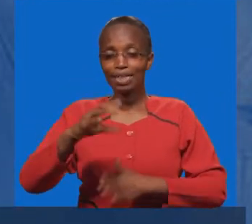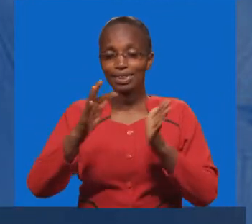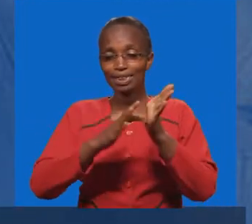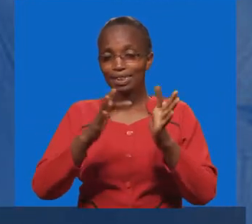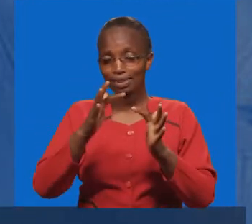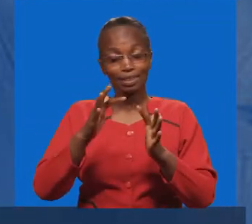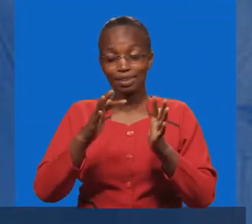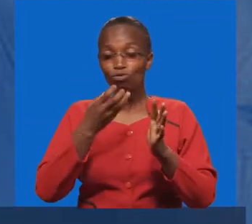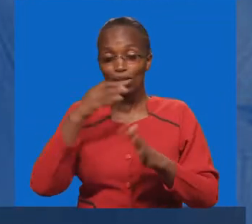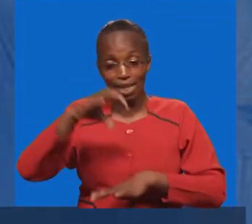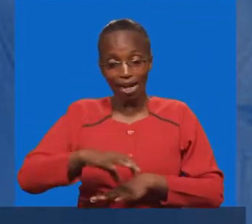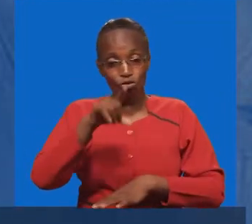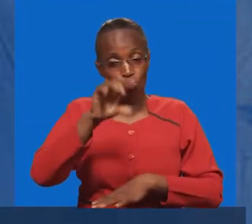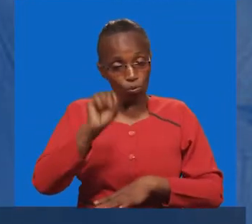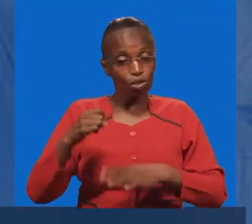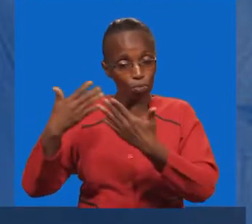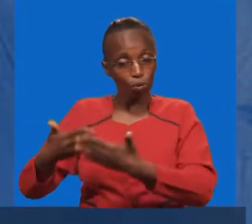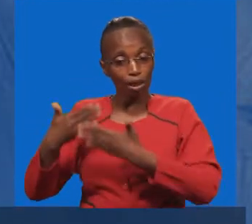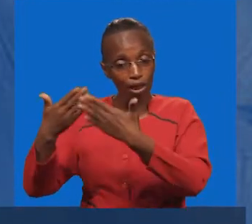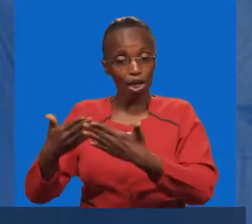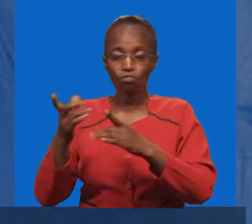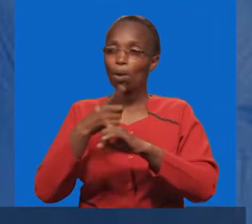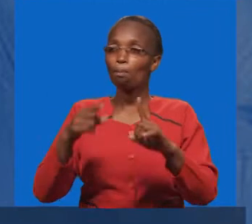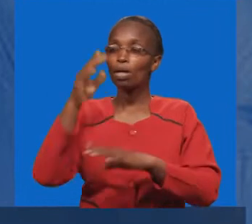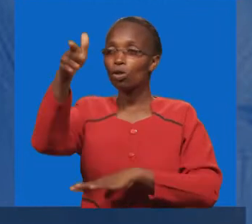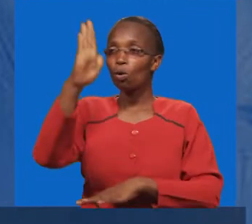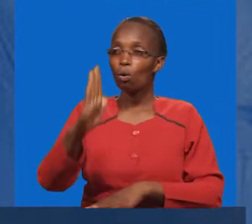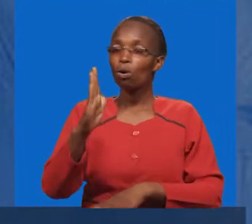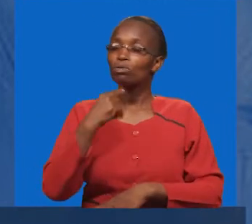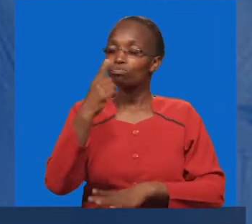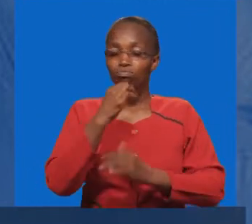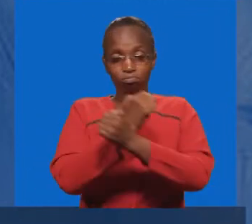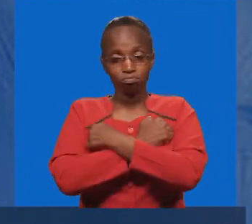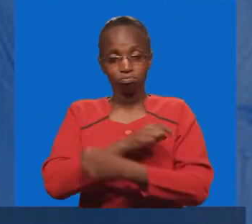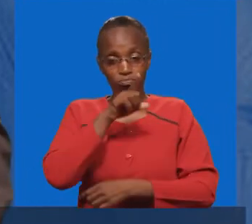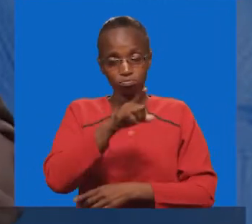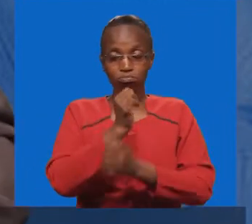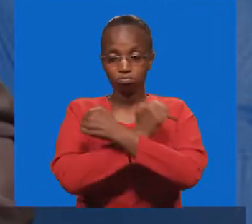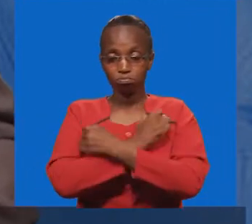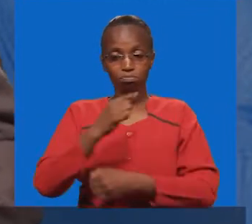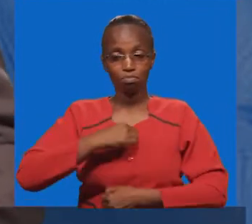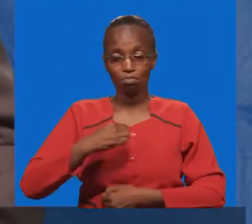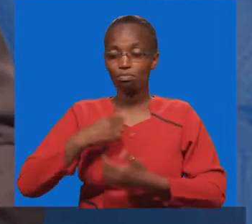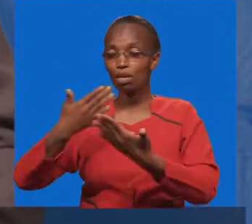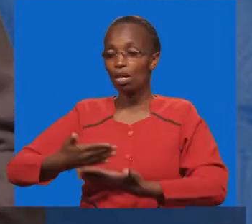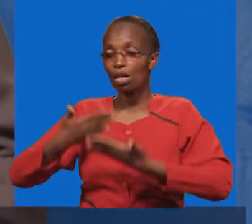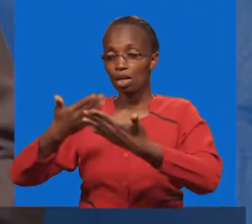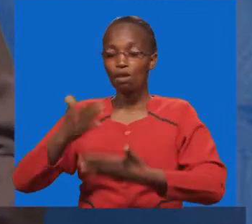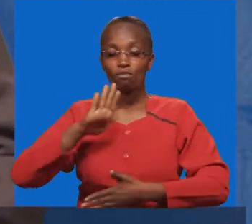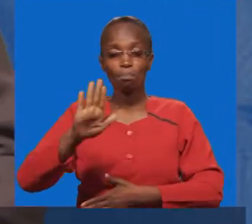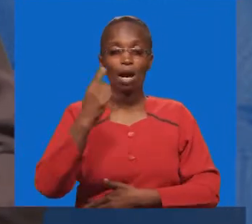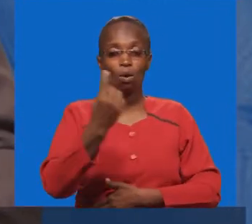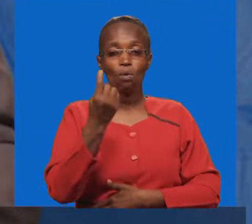utoe mwanayo ambaye ni wa pekee, je, ungedhubutu? Lakini angalia, ambaye ni Mungu, ambaye anakupenda